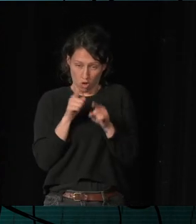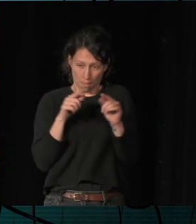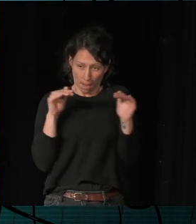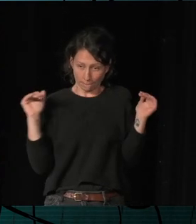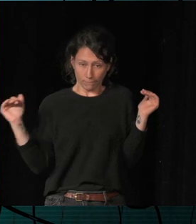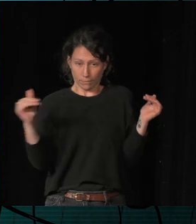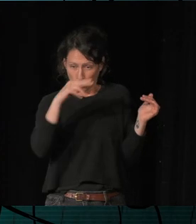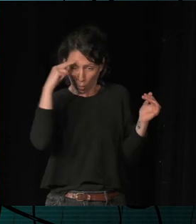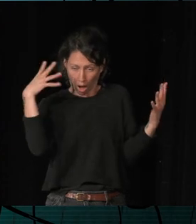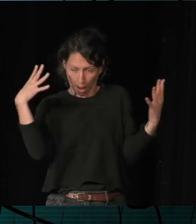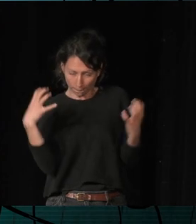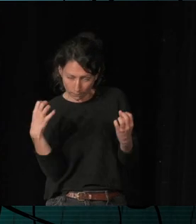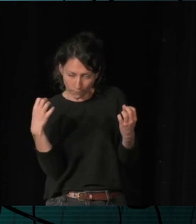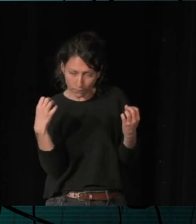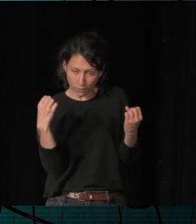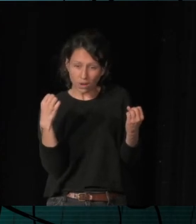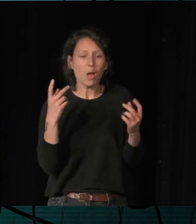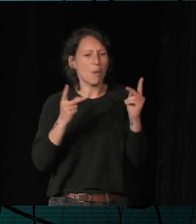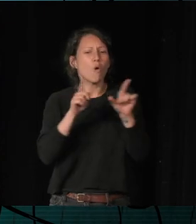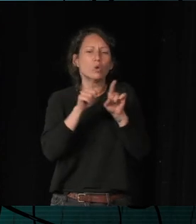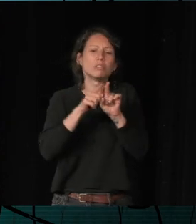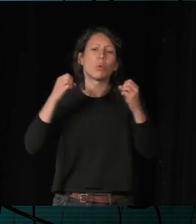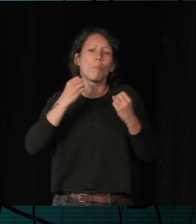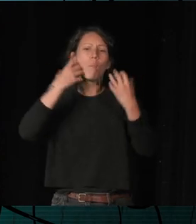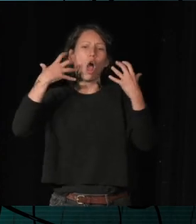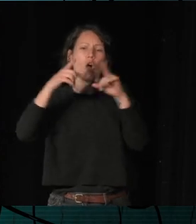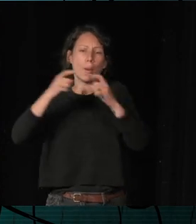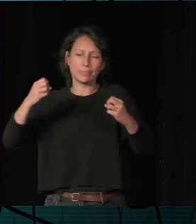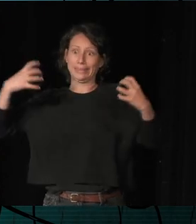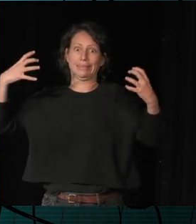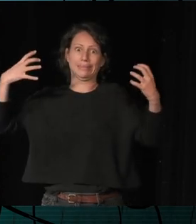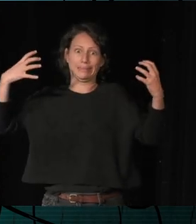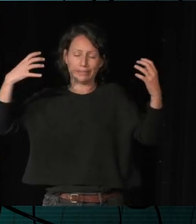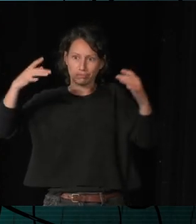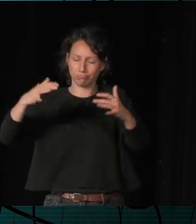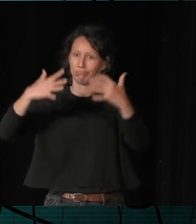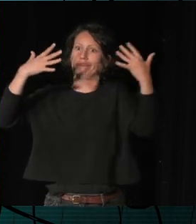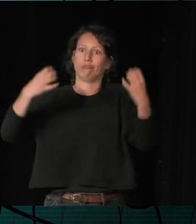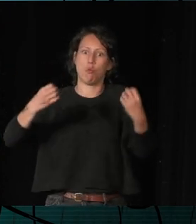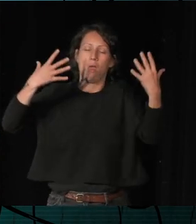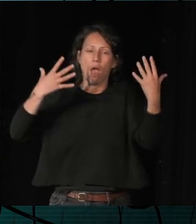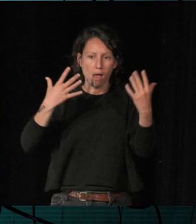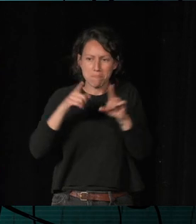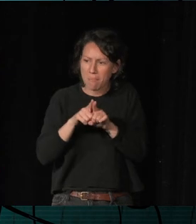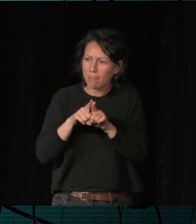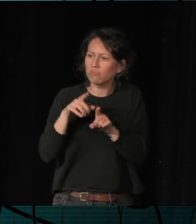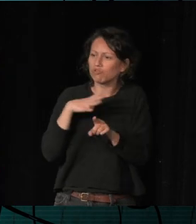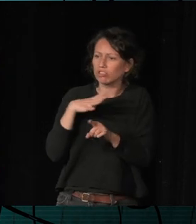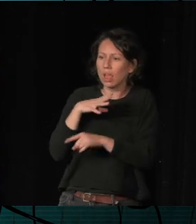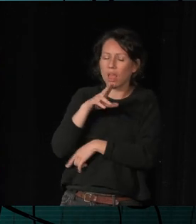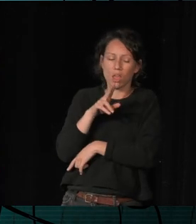Quelquefois, donc, c'était un peu en mode black room, quelquefois c'est blanc, on pourrait appeler white room. Il y a un jeu qui joue beaucoup avec ça, c'est Yume Nikki.